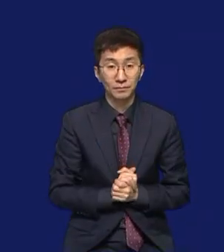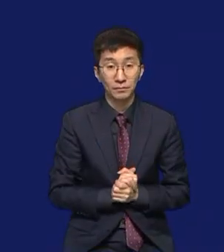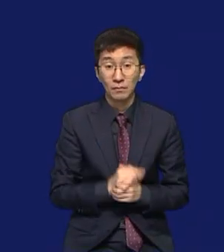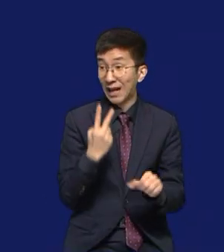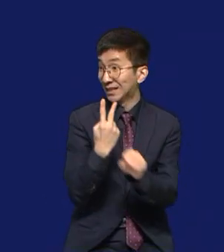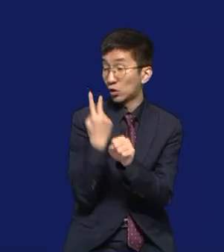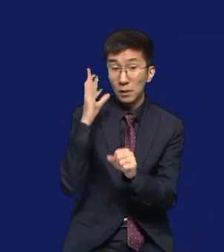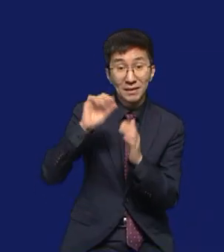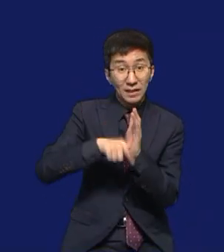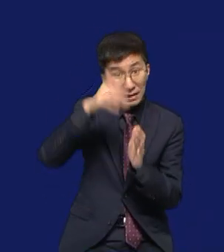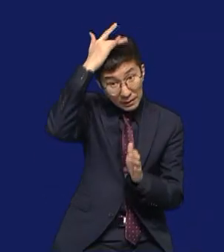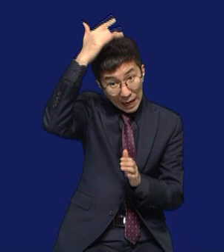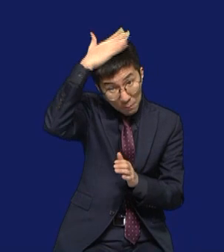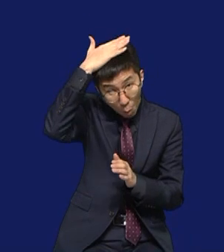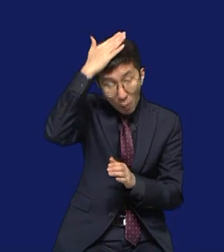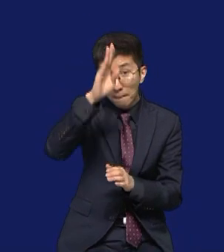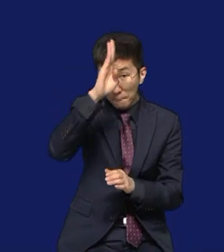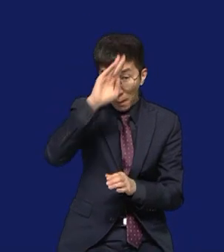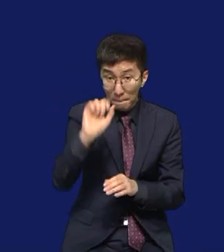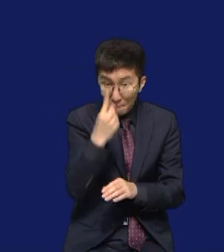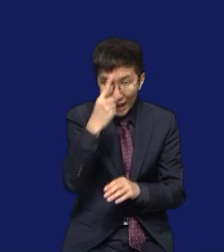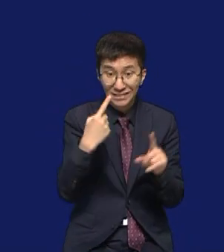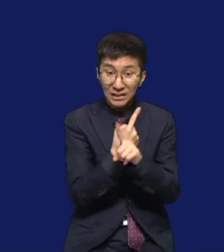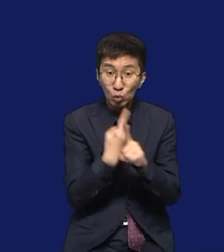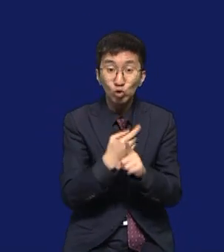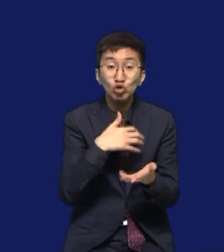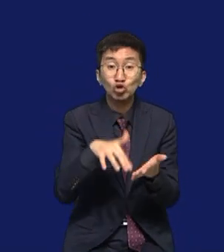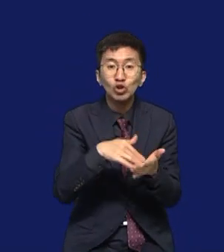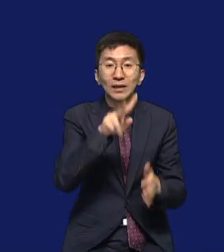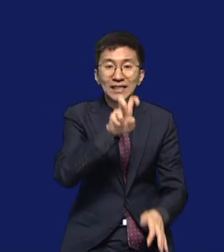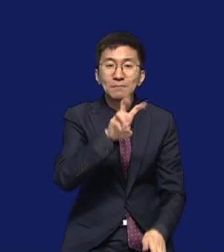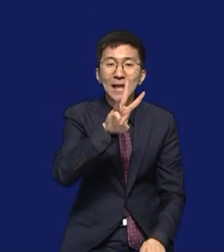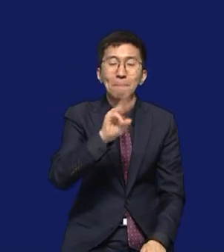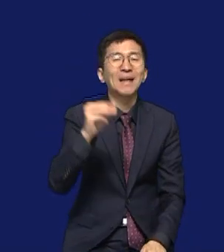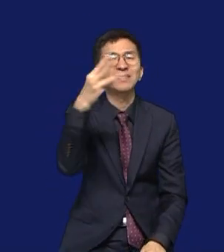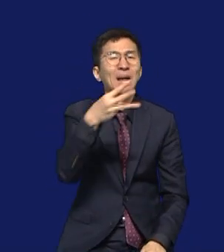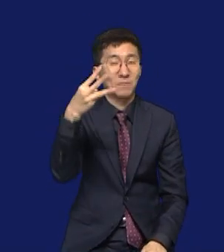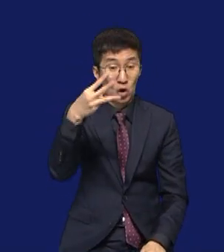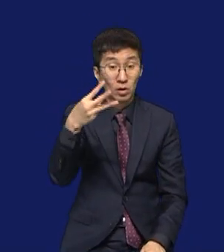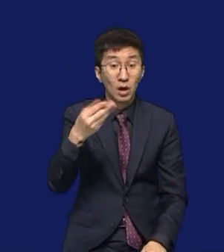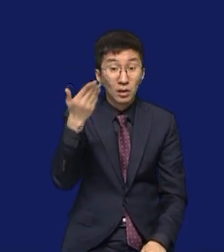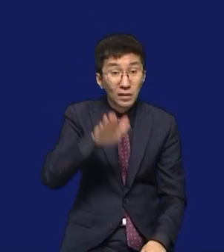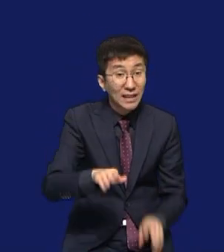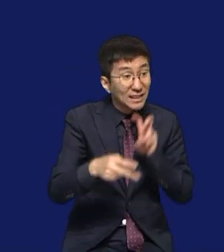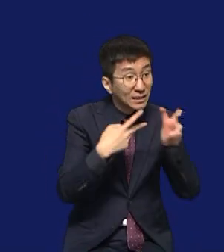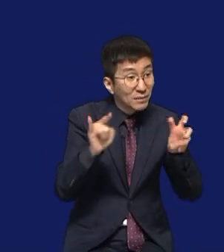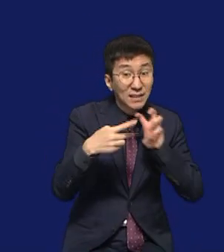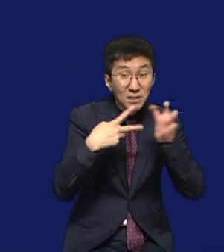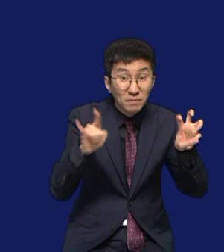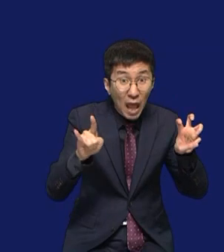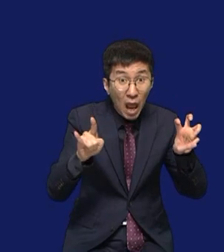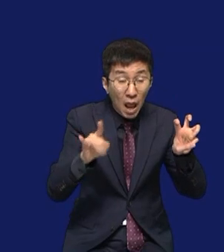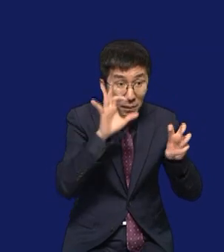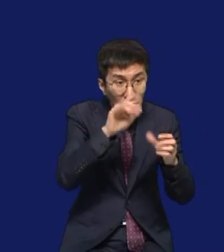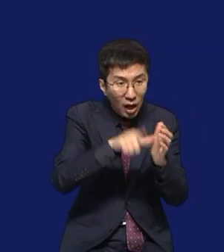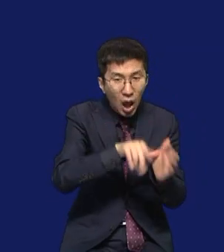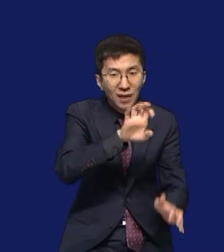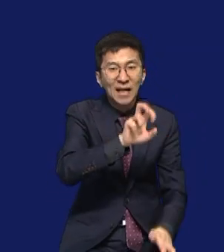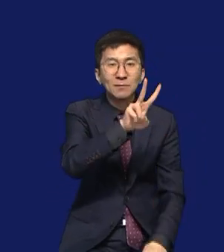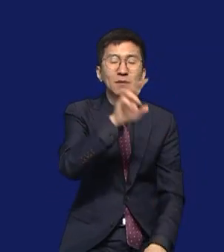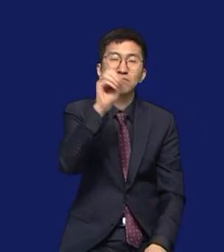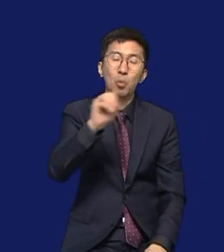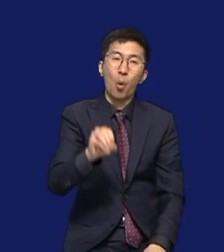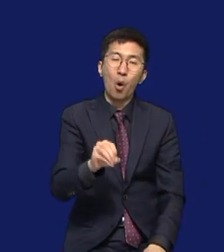재작년 기준 탈모증으로 치료받은 사람은 23만 3천여 명. 이 중 2030 세대의 비중이 42.9%로